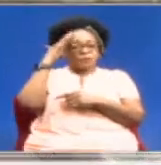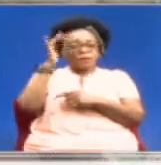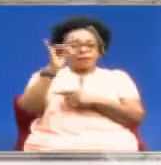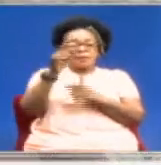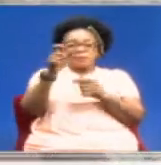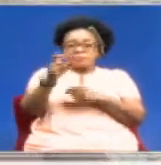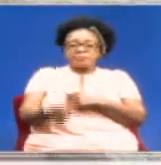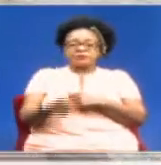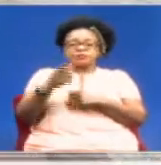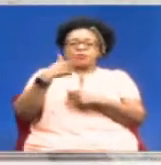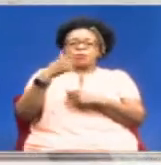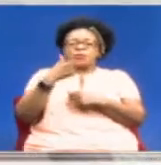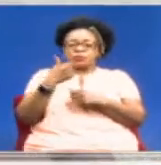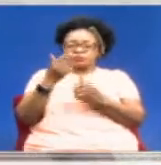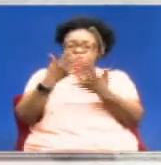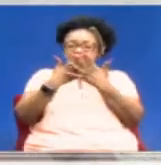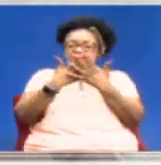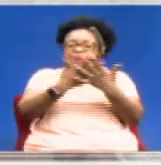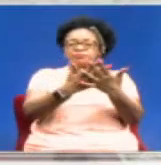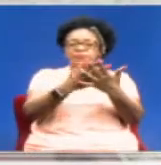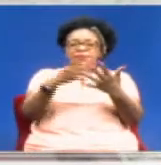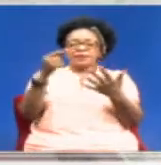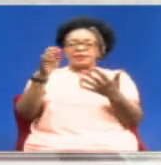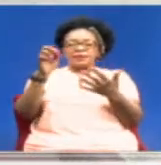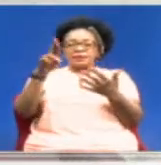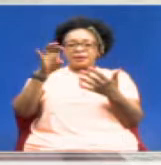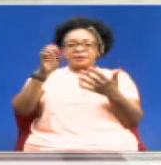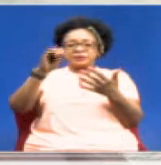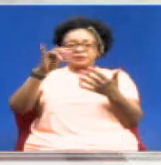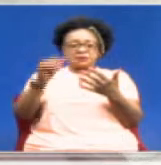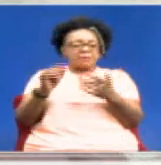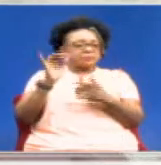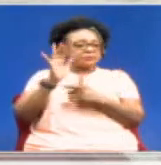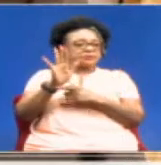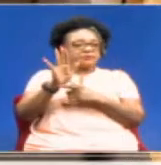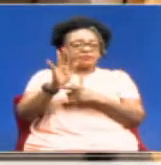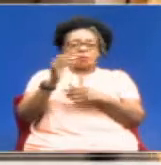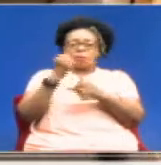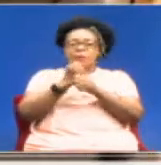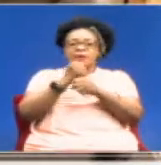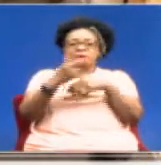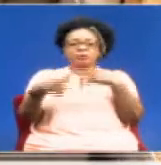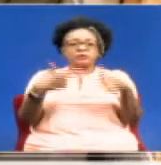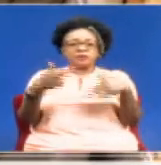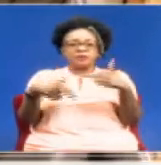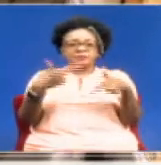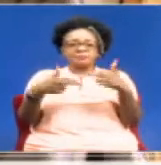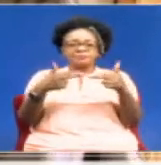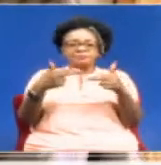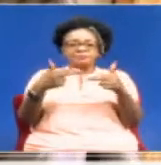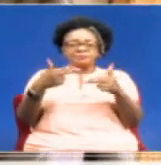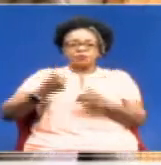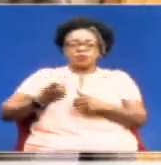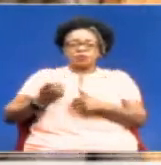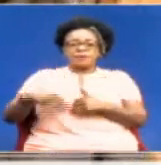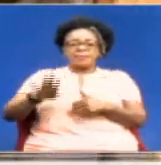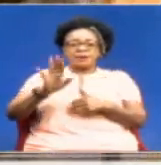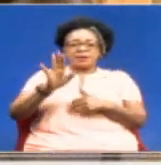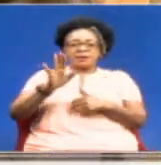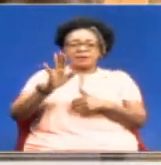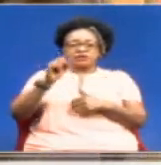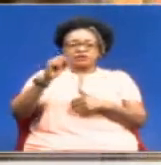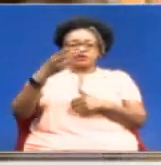anayekula maharagwe korokoroni Teresia Wanjiru alikuwa mhudumu wa hoteli. Binti ya Sheila, ambaye ni kitinda